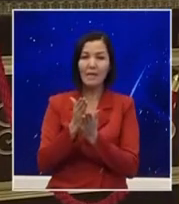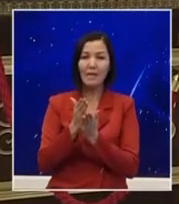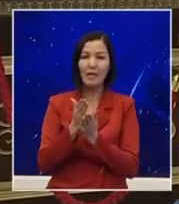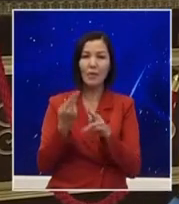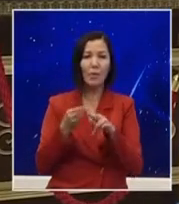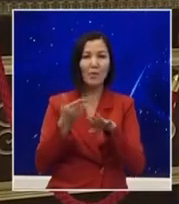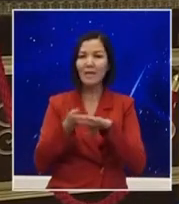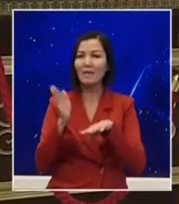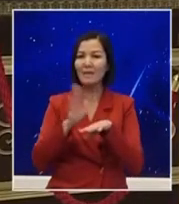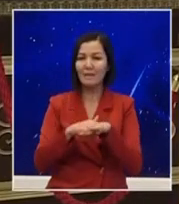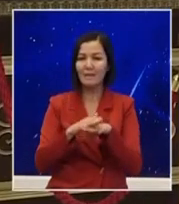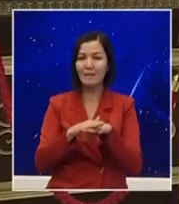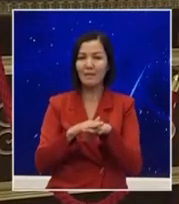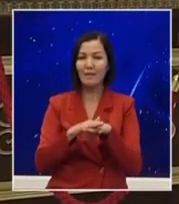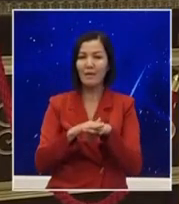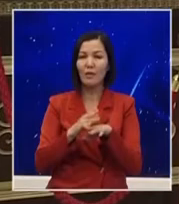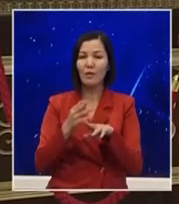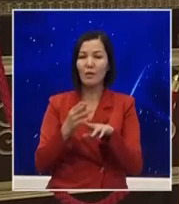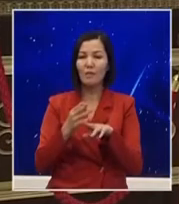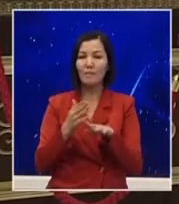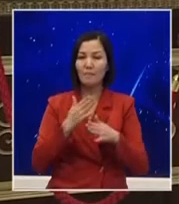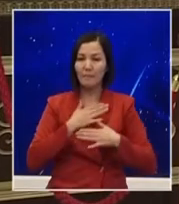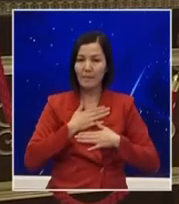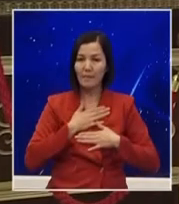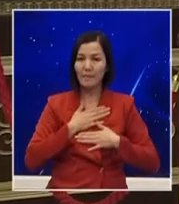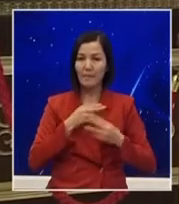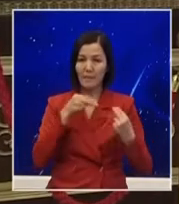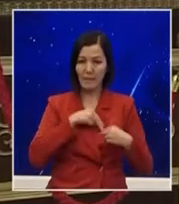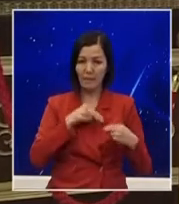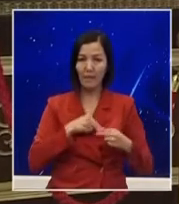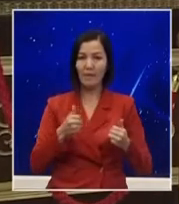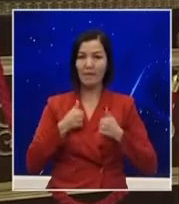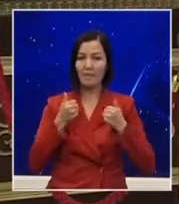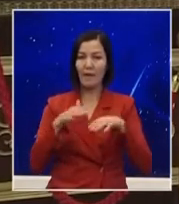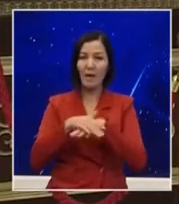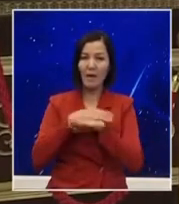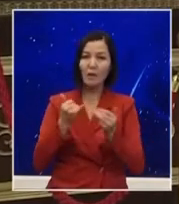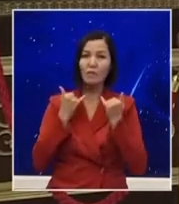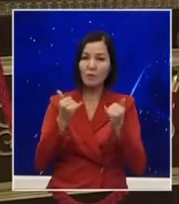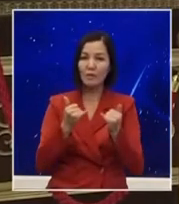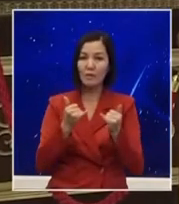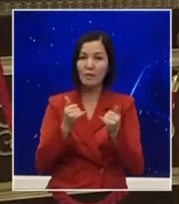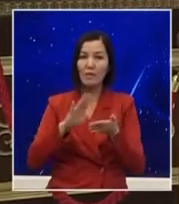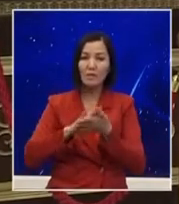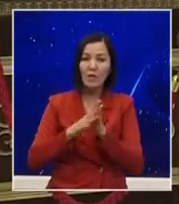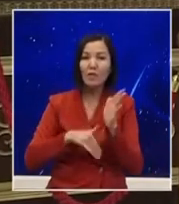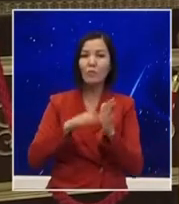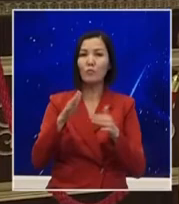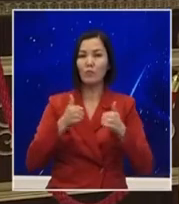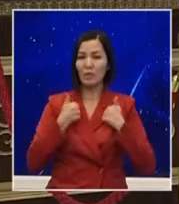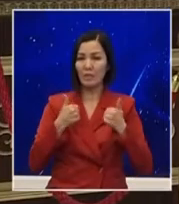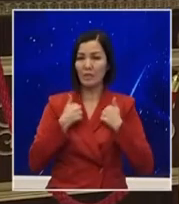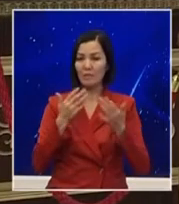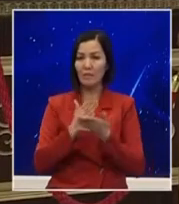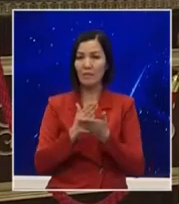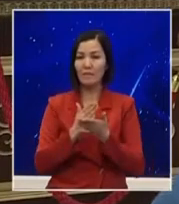өте қиын сала. Соған қарамастан біз енді еңбек етіп жатырмыз, халық үшін жағдай жасауға